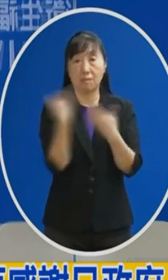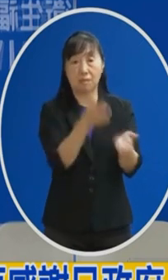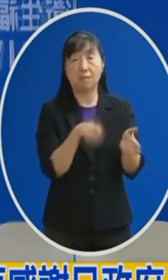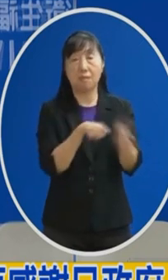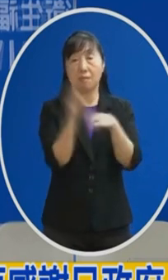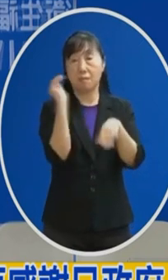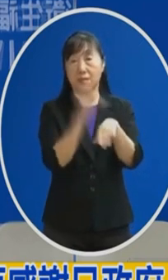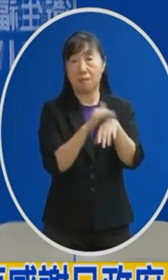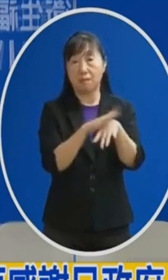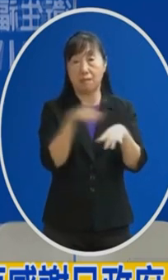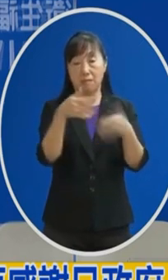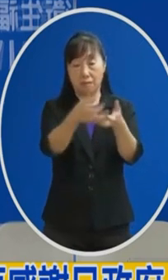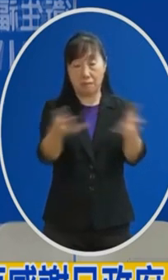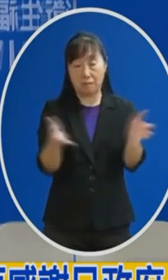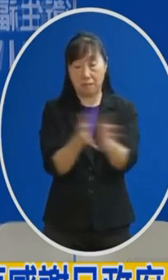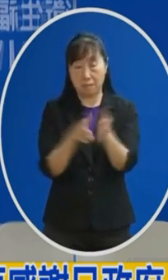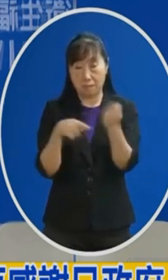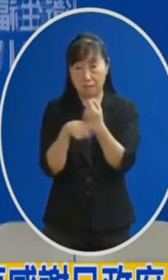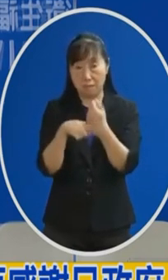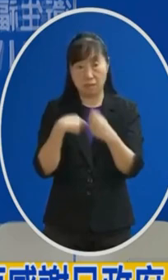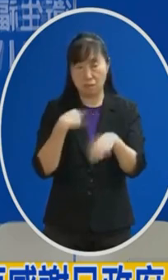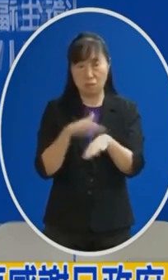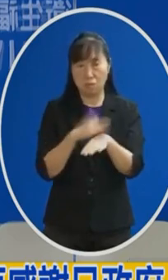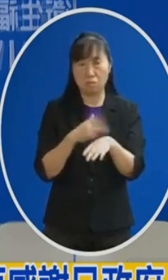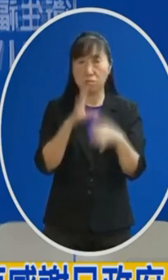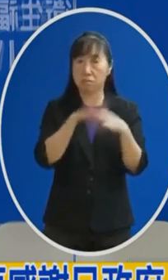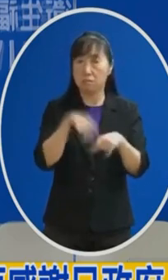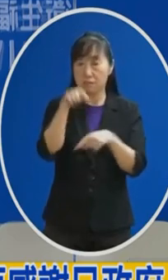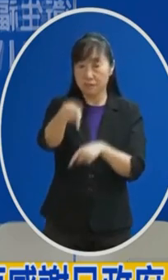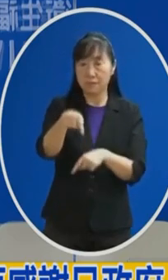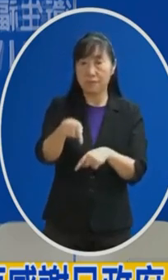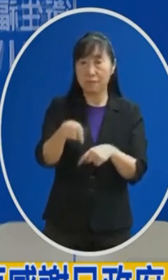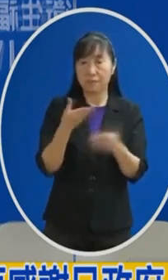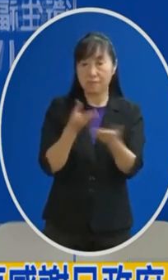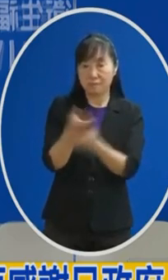外，莫德纳的供货吃紧，将会延后开打，未来4周都只能打 AZ。